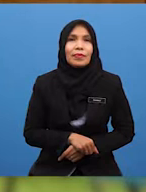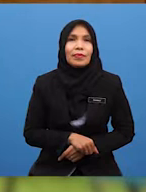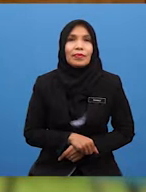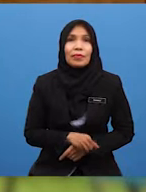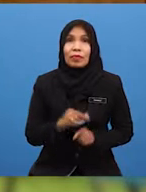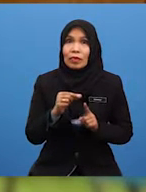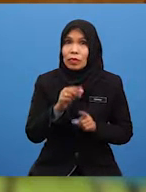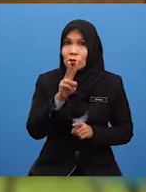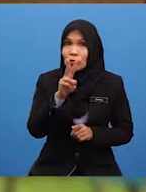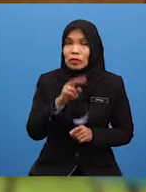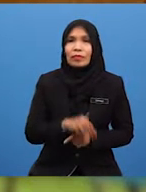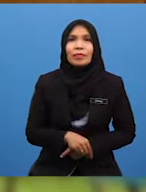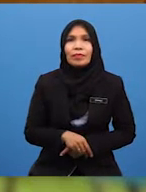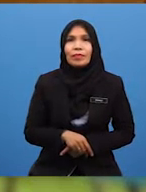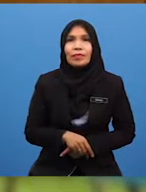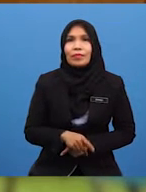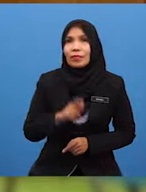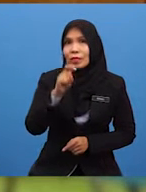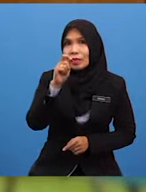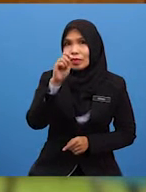Perkataan kedua, tembok.